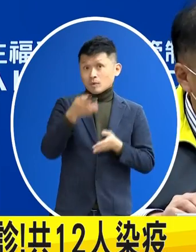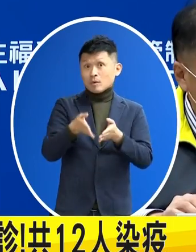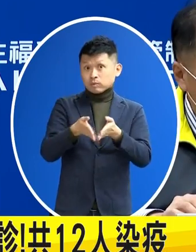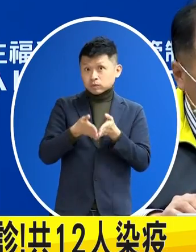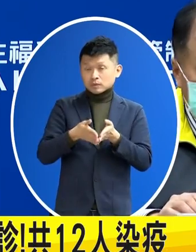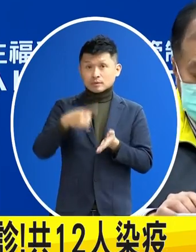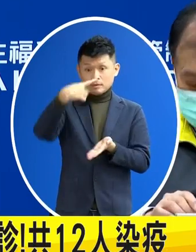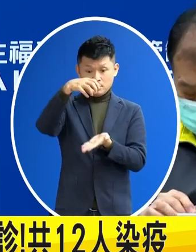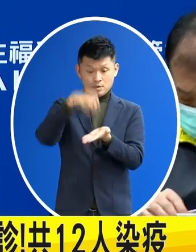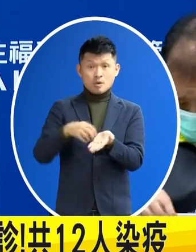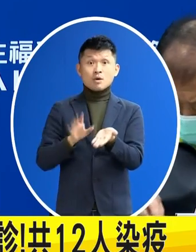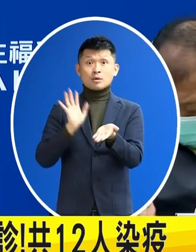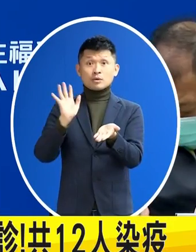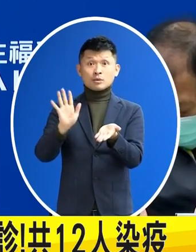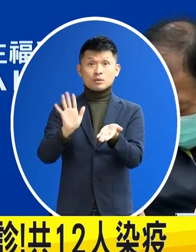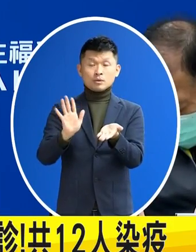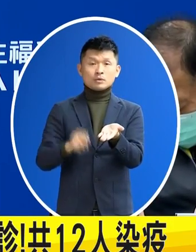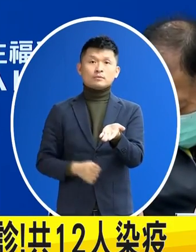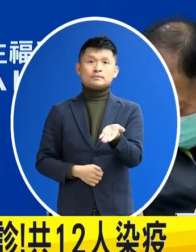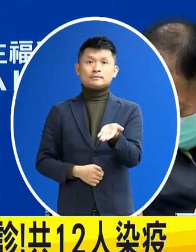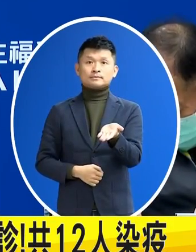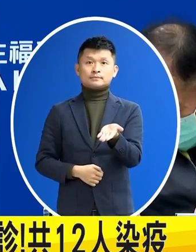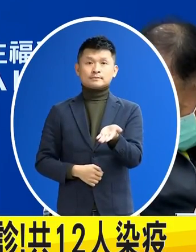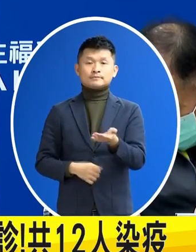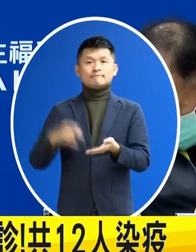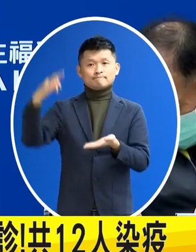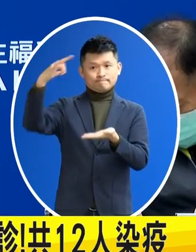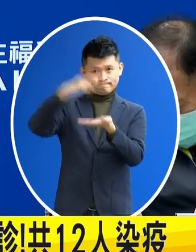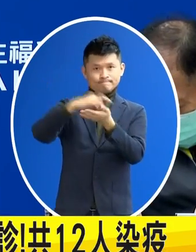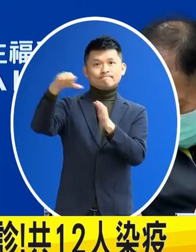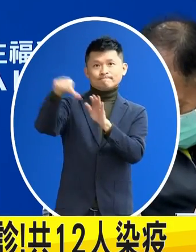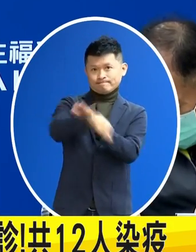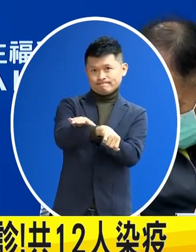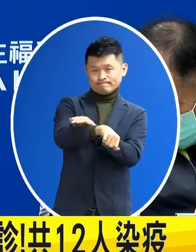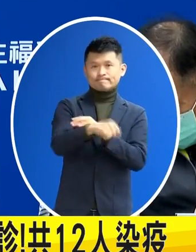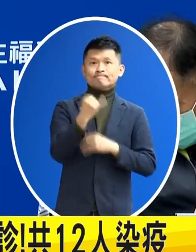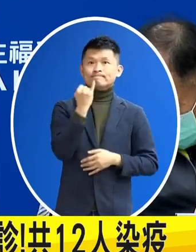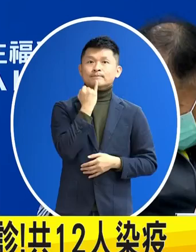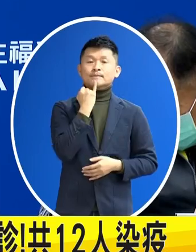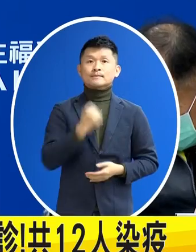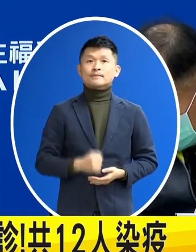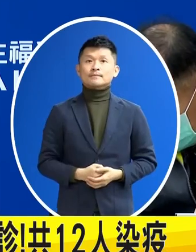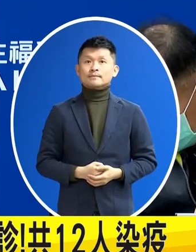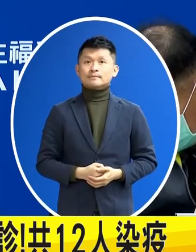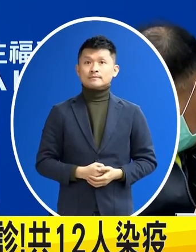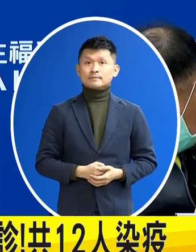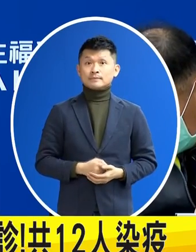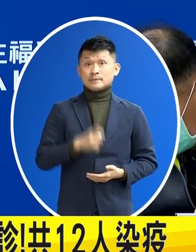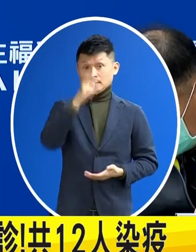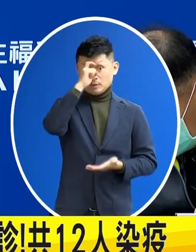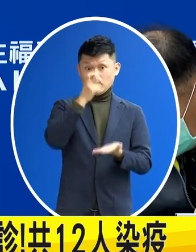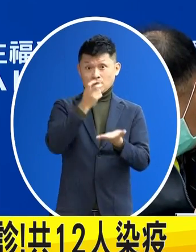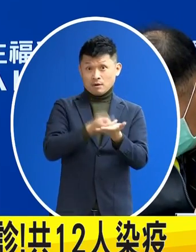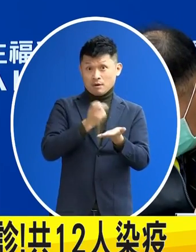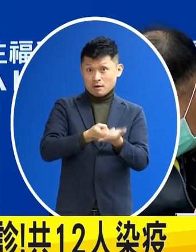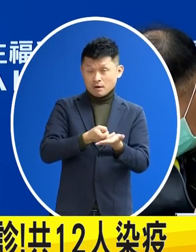要持这样的一个报告，阴性的报告，那进来才算数。好，那我们希望这样能够降